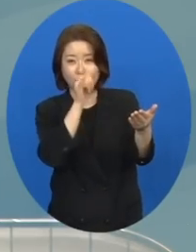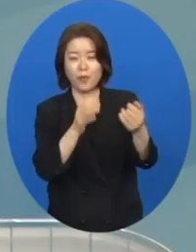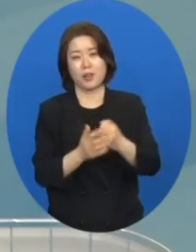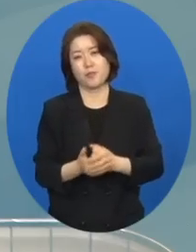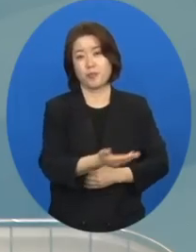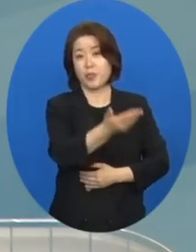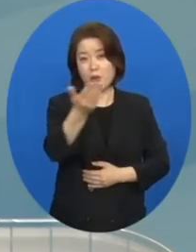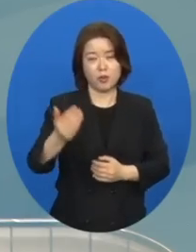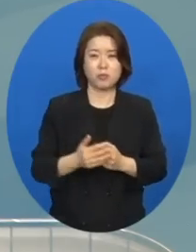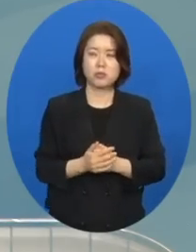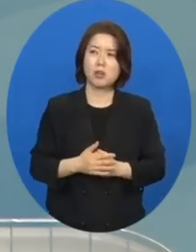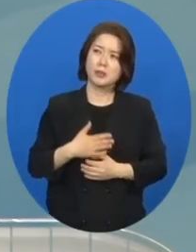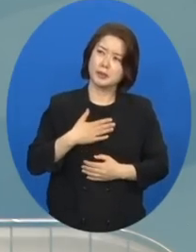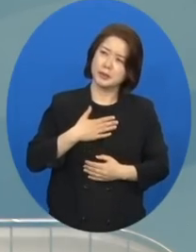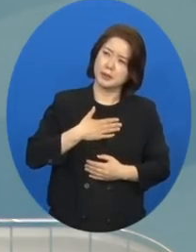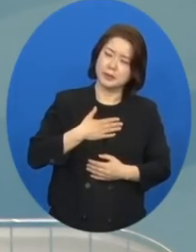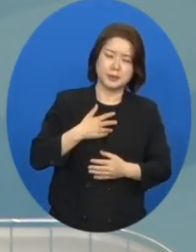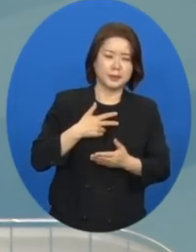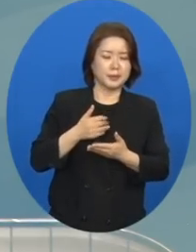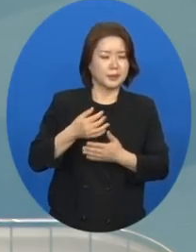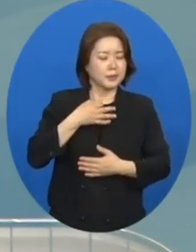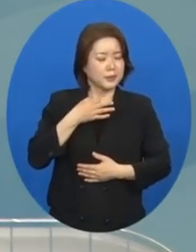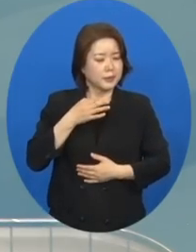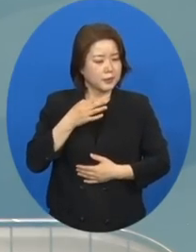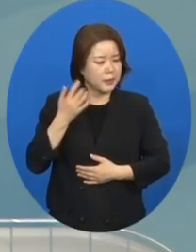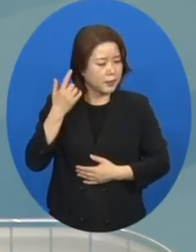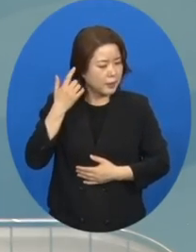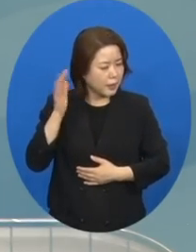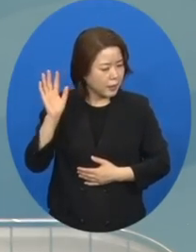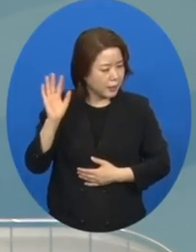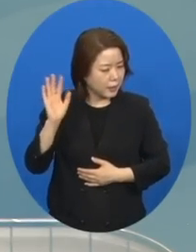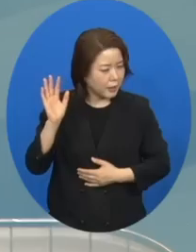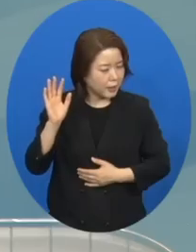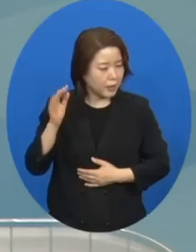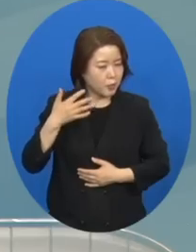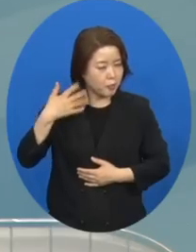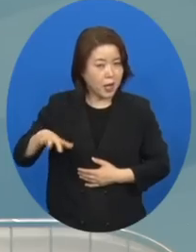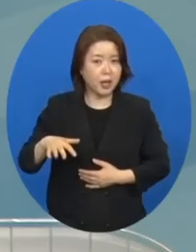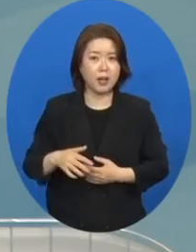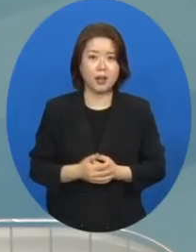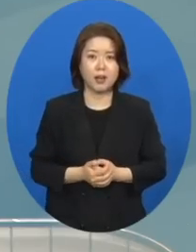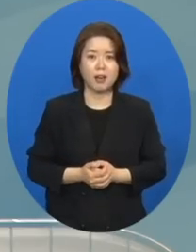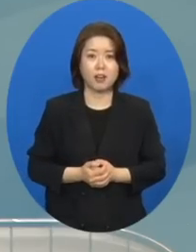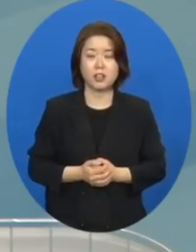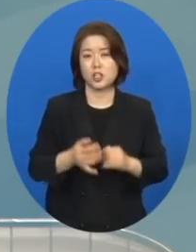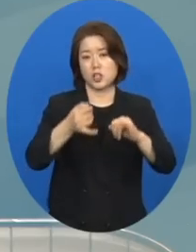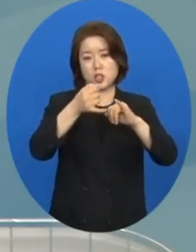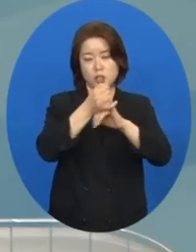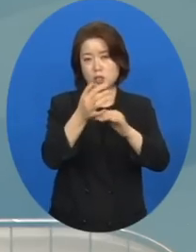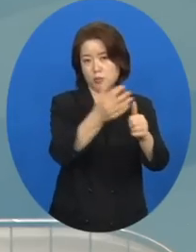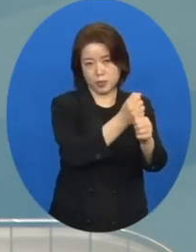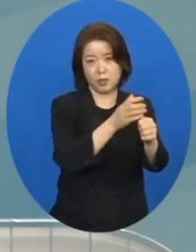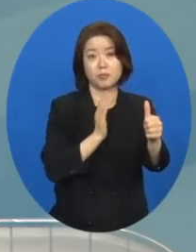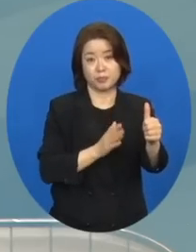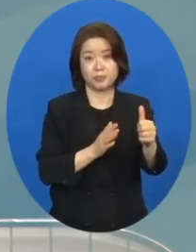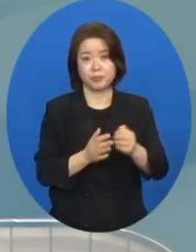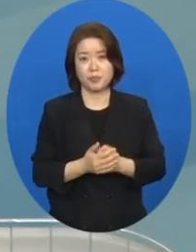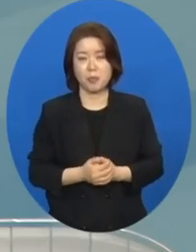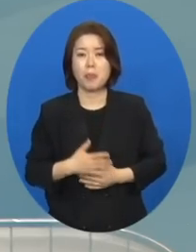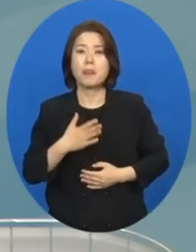중에 난 아직 주님의 음성을 잘 듣지 못하는 것 같습니다 들어본 적이 없는 것 같습니다 이 약속을 붙잡고 십시오